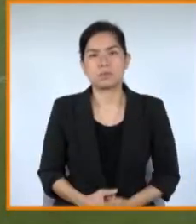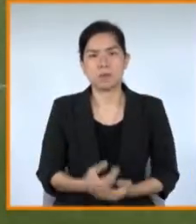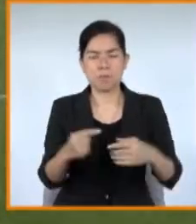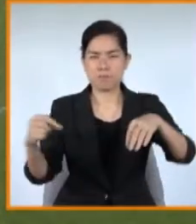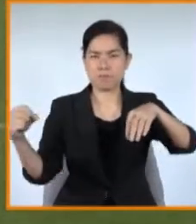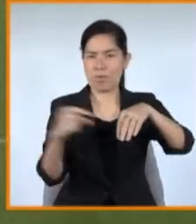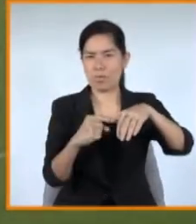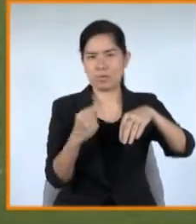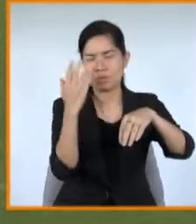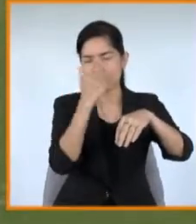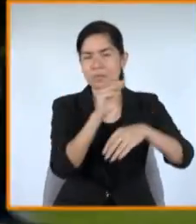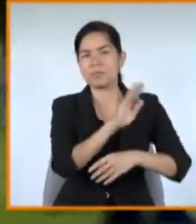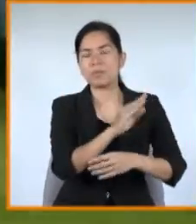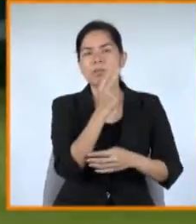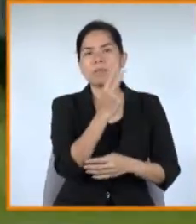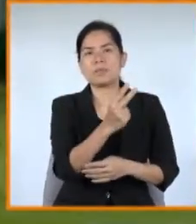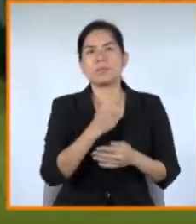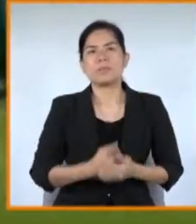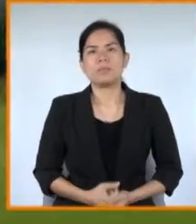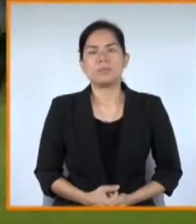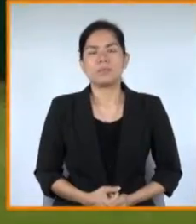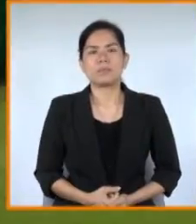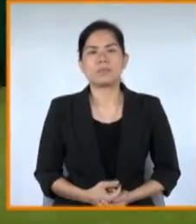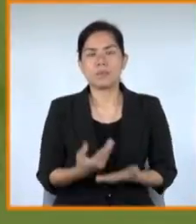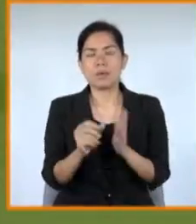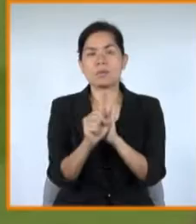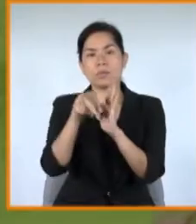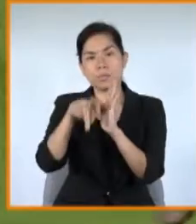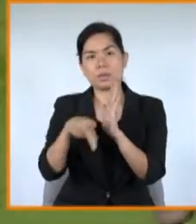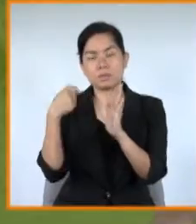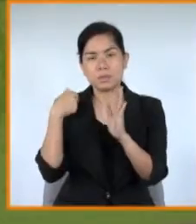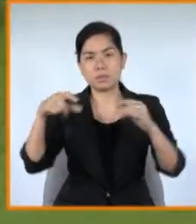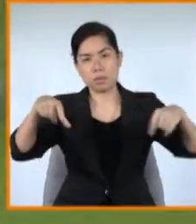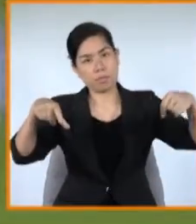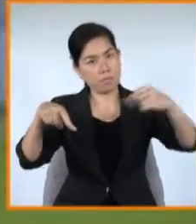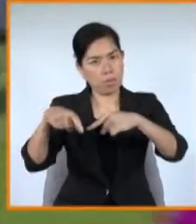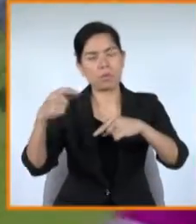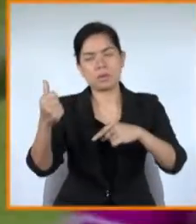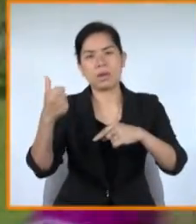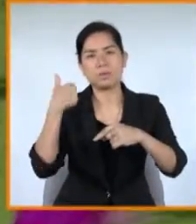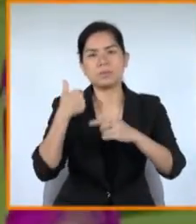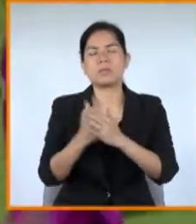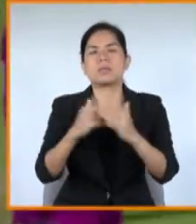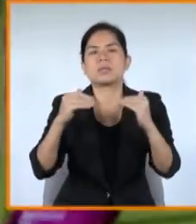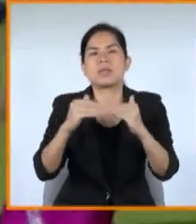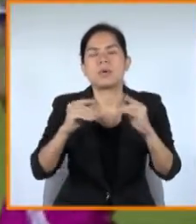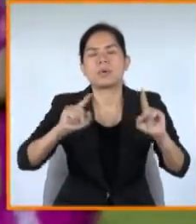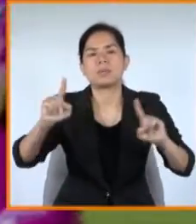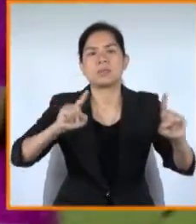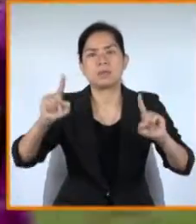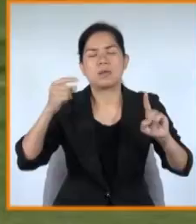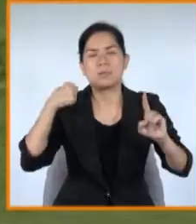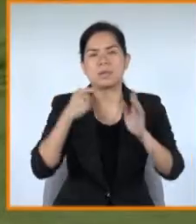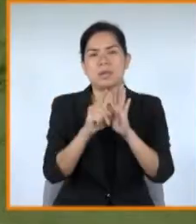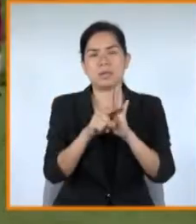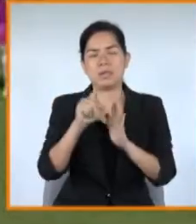ย่างสุดยอดนะครับของลักษณะคำรื่นครับสุพรรณบุรีตามตีเสมอได้เช่นเดียวกันนะครับจากจุดโทษของอาเวสเดียร่าตอเล่ในน